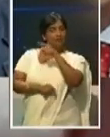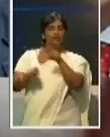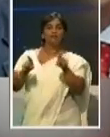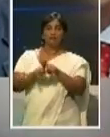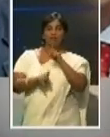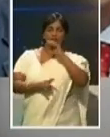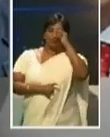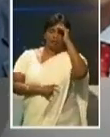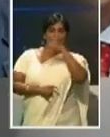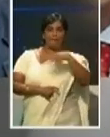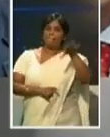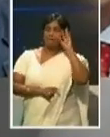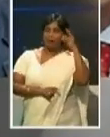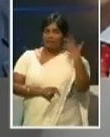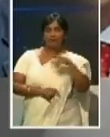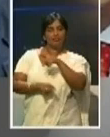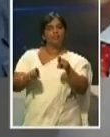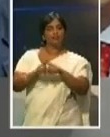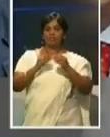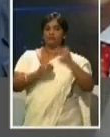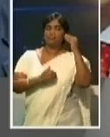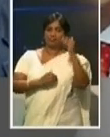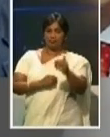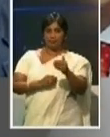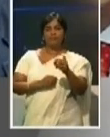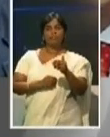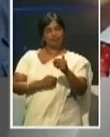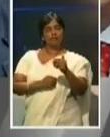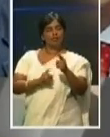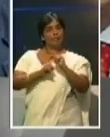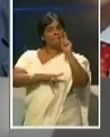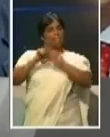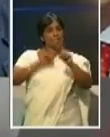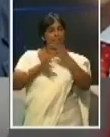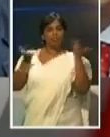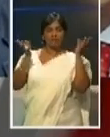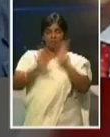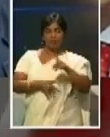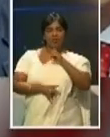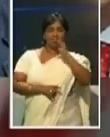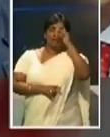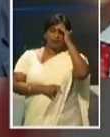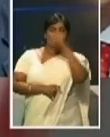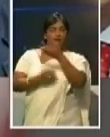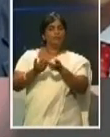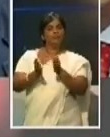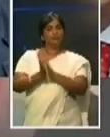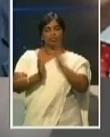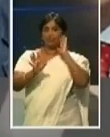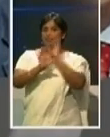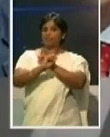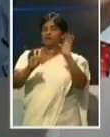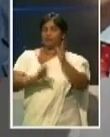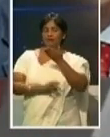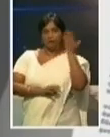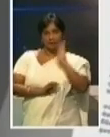අනුව කතානායකතුමා පිළිගත්තා. එය අනාගතයේ පැවැත්වෙන පාර්ලිමේන්තු සතිවාරයේ කතානායකතුමා විසින් ප්‍රකාශයට පත්